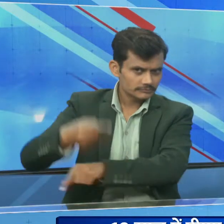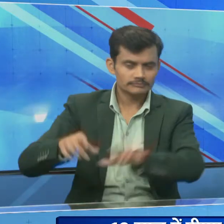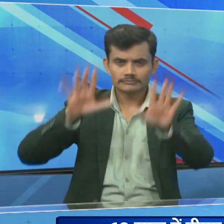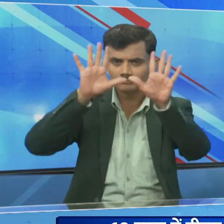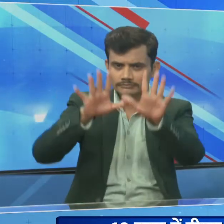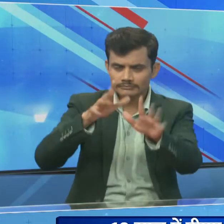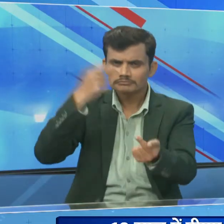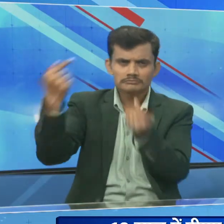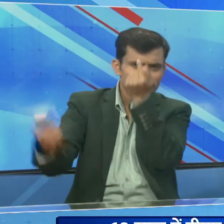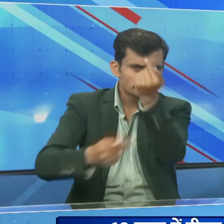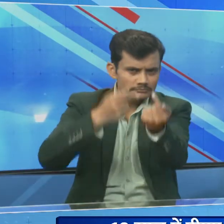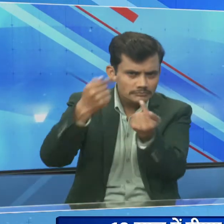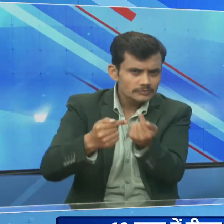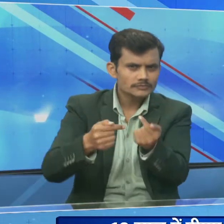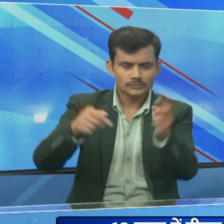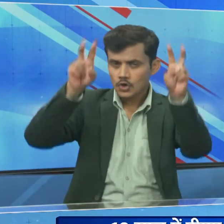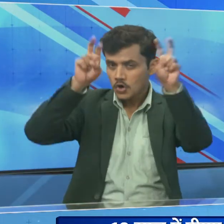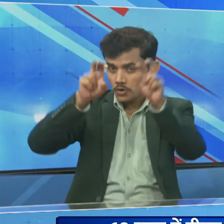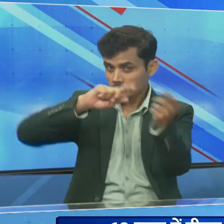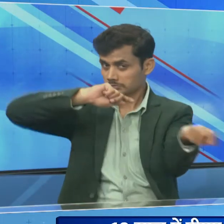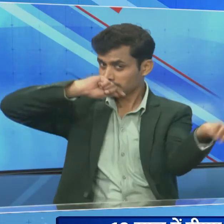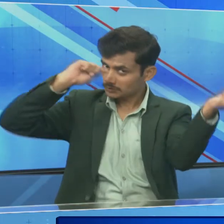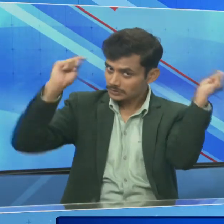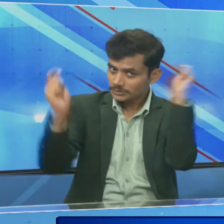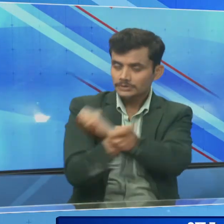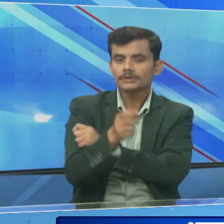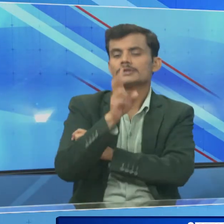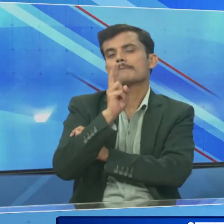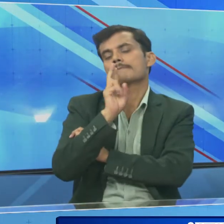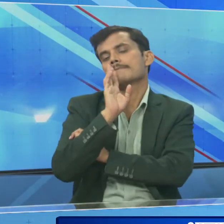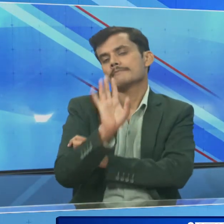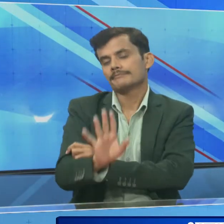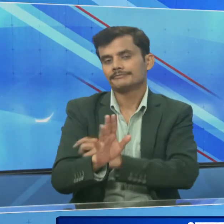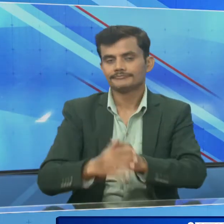की परिभाषा बदलने की बात कही।